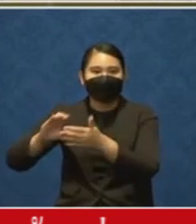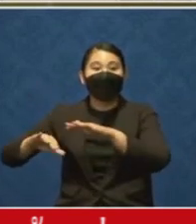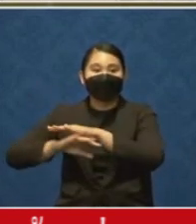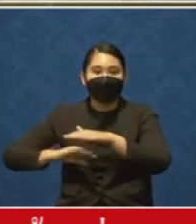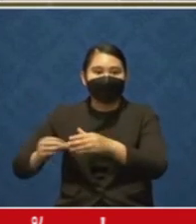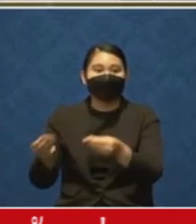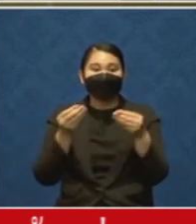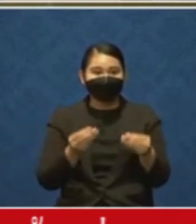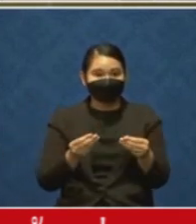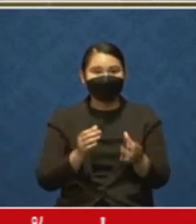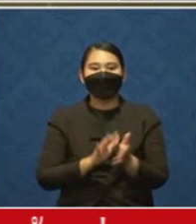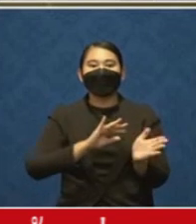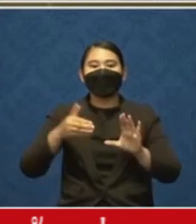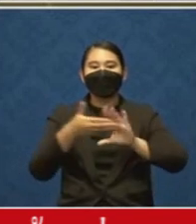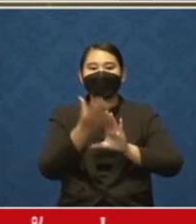หน้า22ครับท่านประธาน